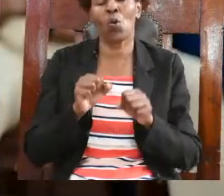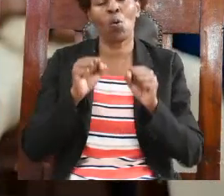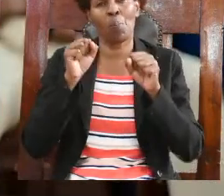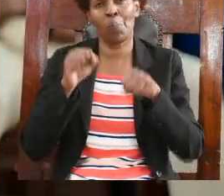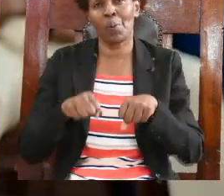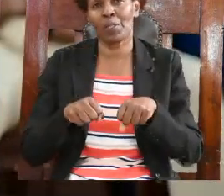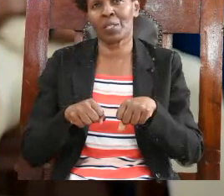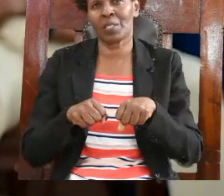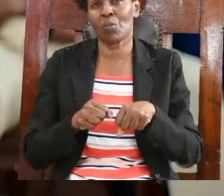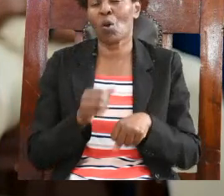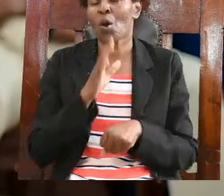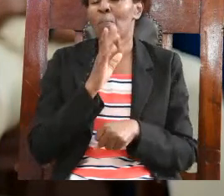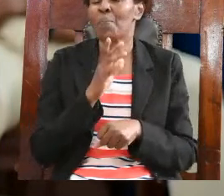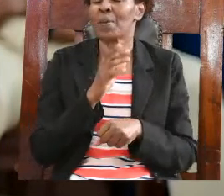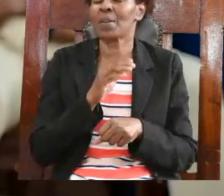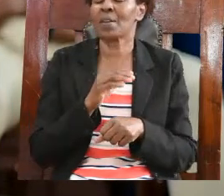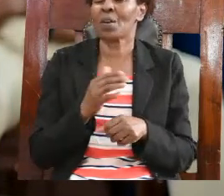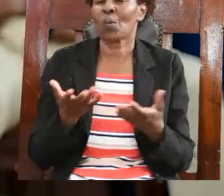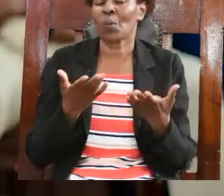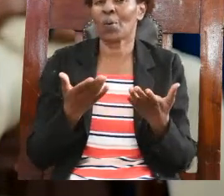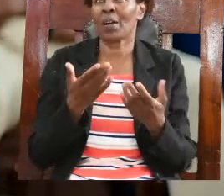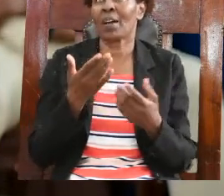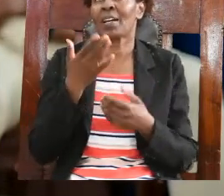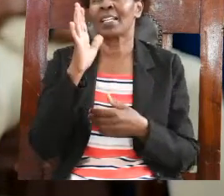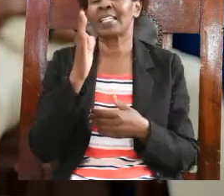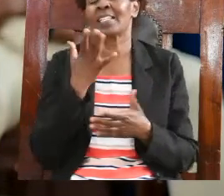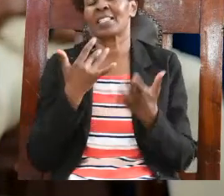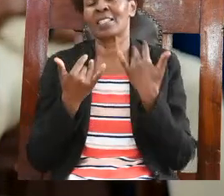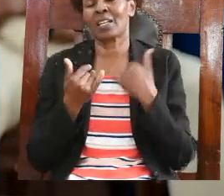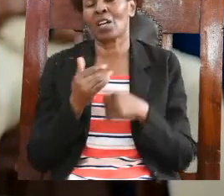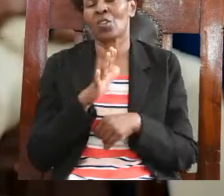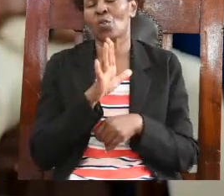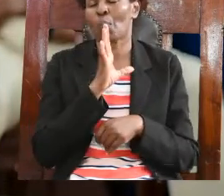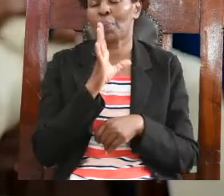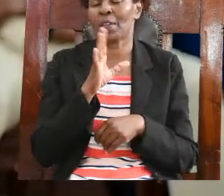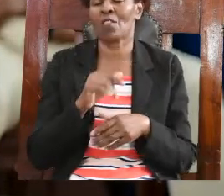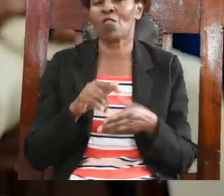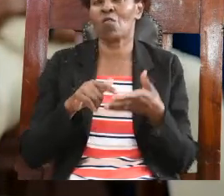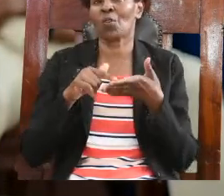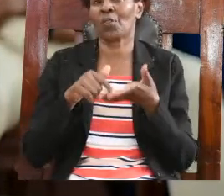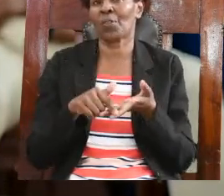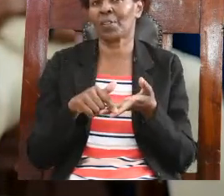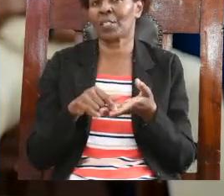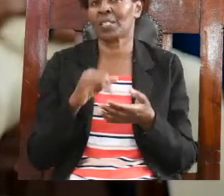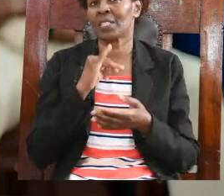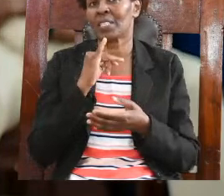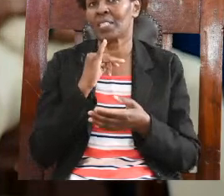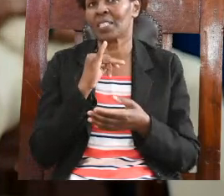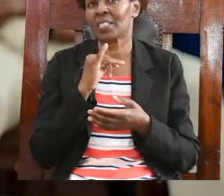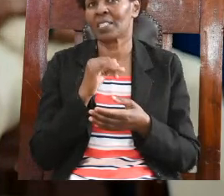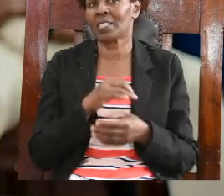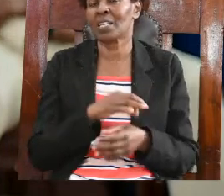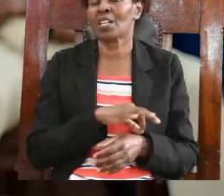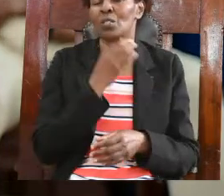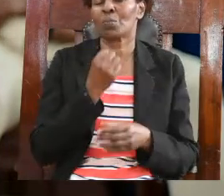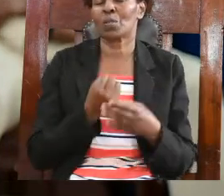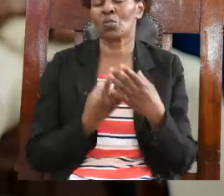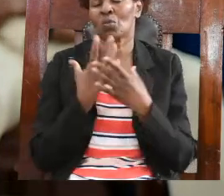kufikia kiwango ambacho Mungu anakusudia. Jambo la nne ni kwamba ukomavu wa